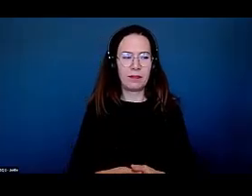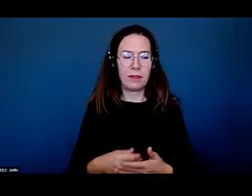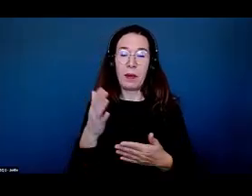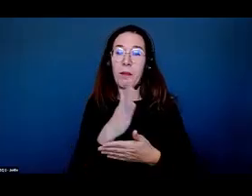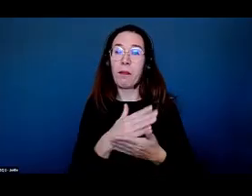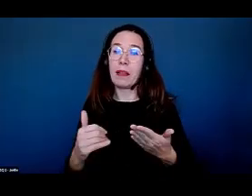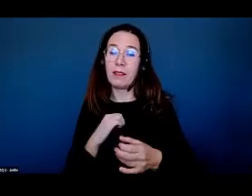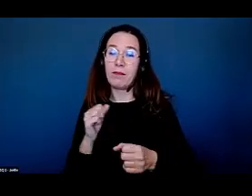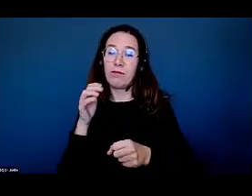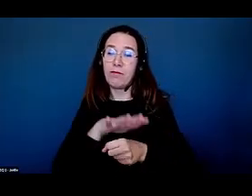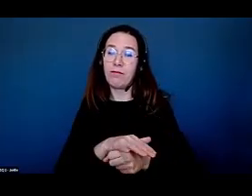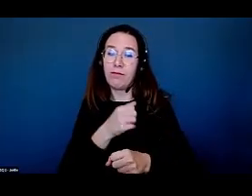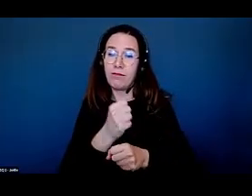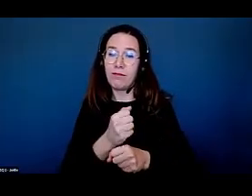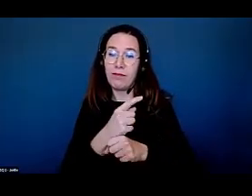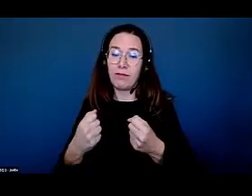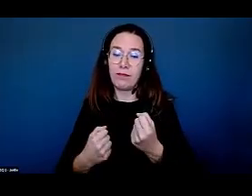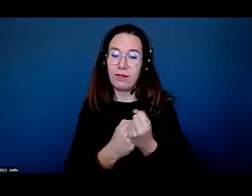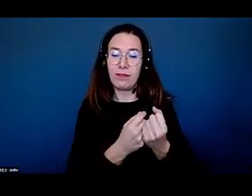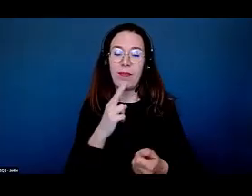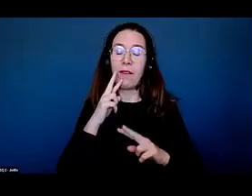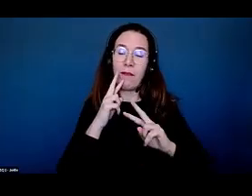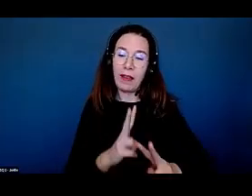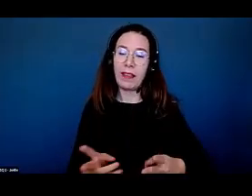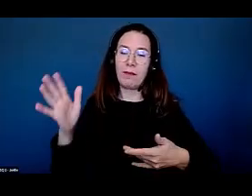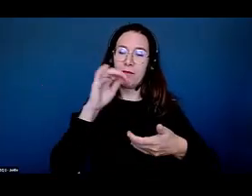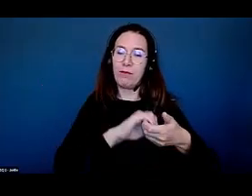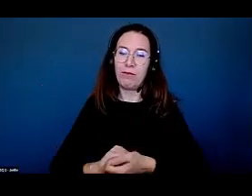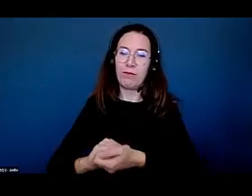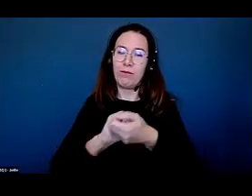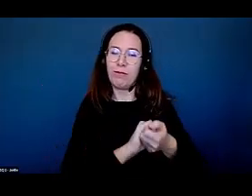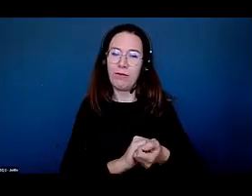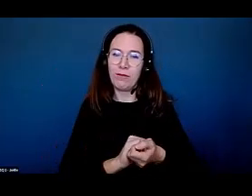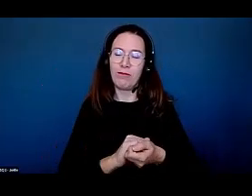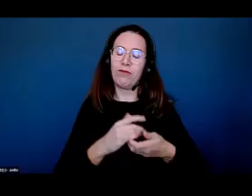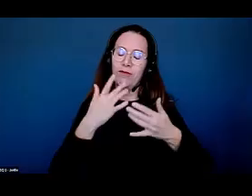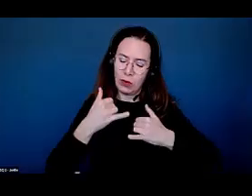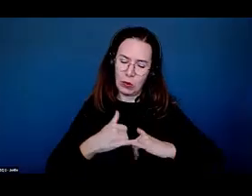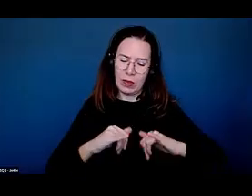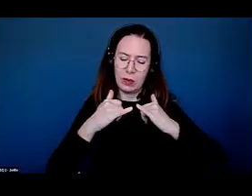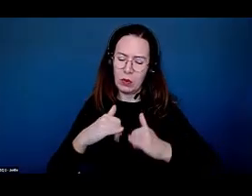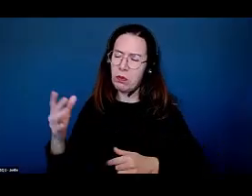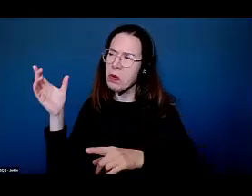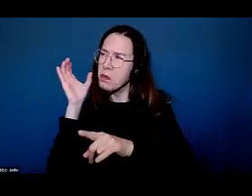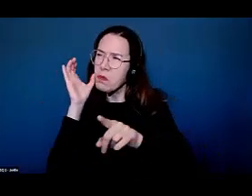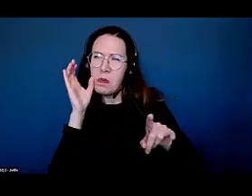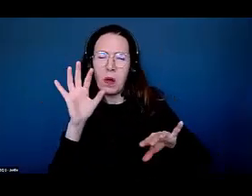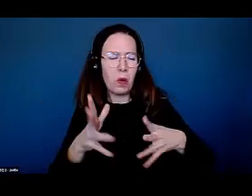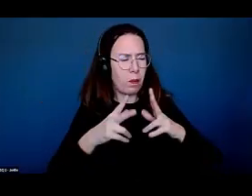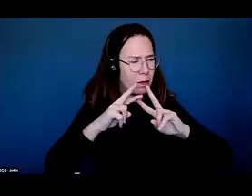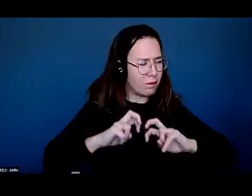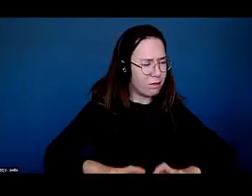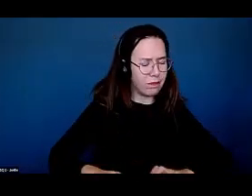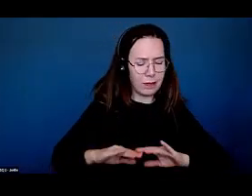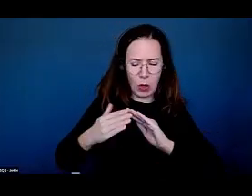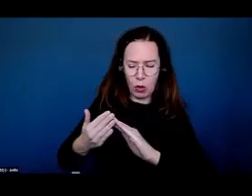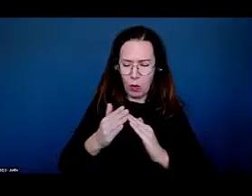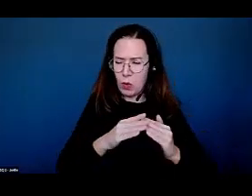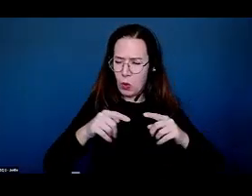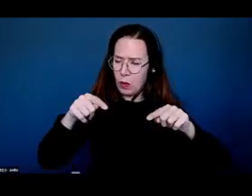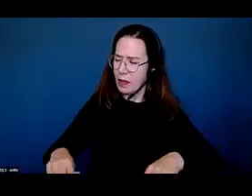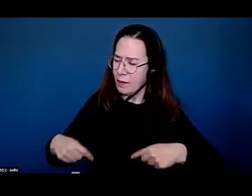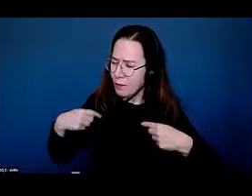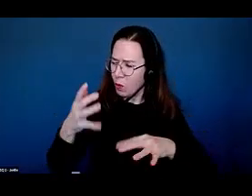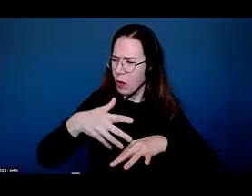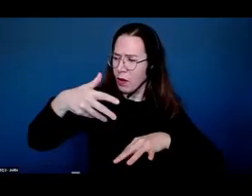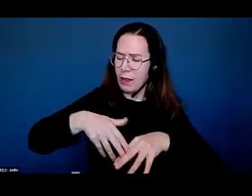aujourd'hui. Et une partie de mon engagement continu en faveur de la vérité et de la réconciliation consiste à continuer de m'informer sur l'histoire des communautés qui ont pris soin de